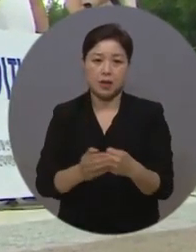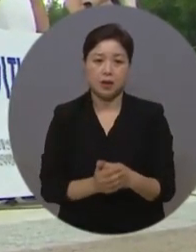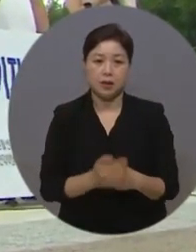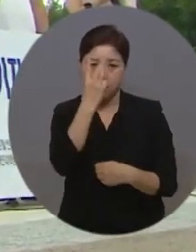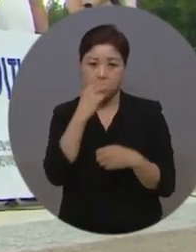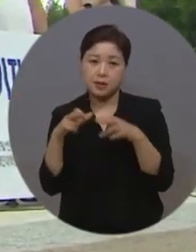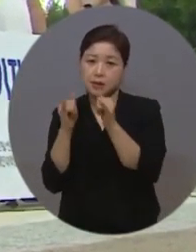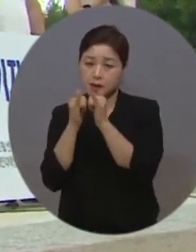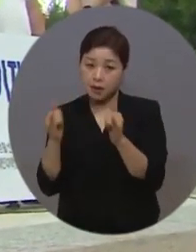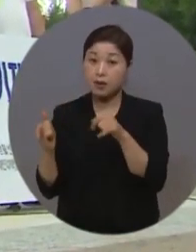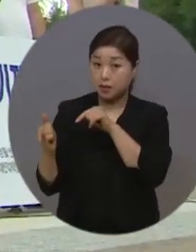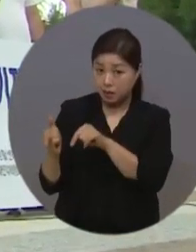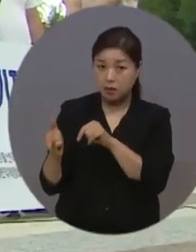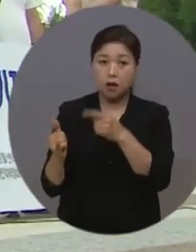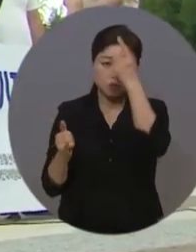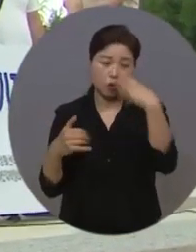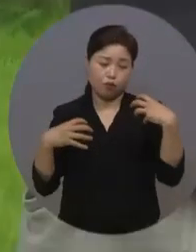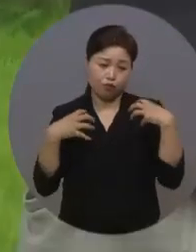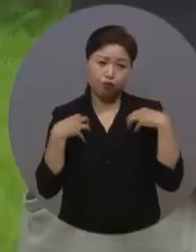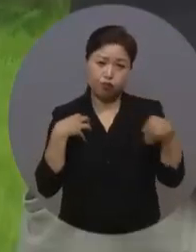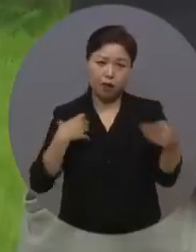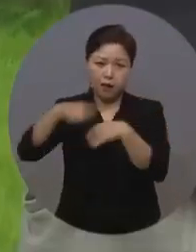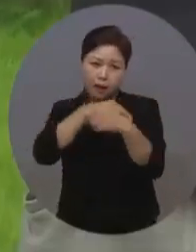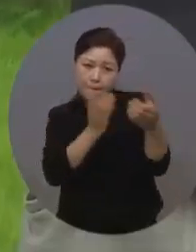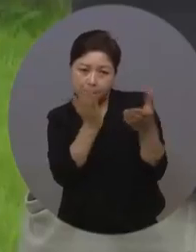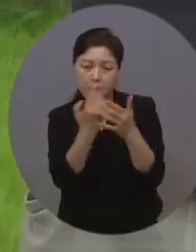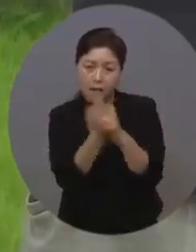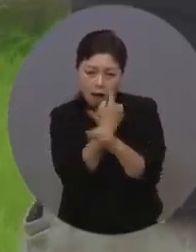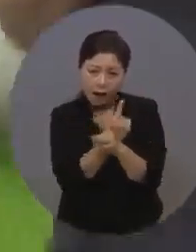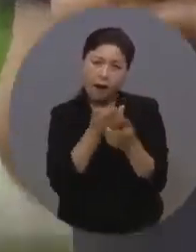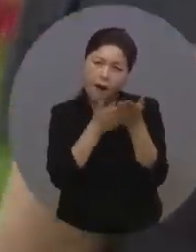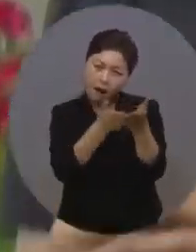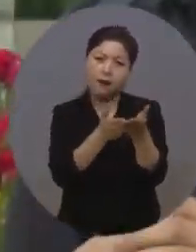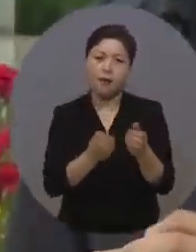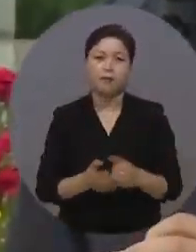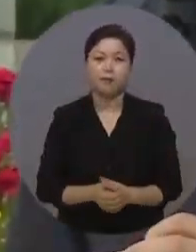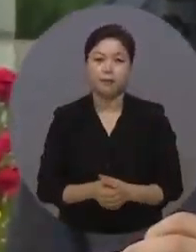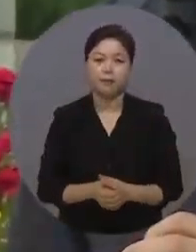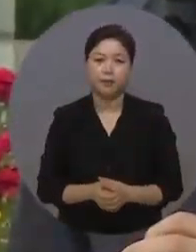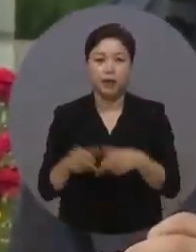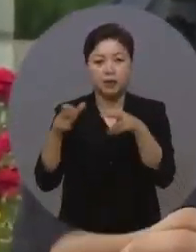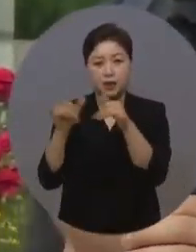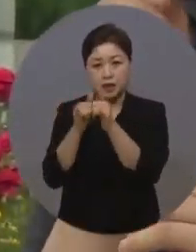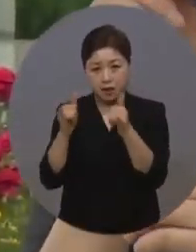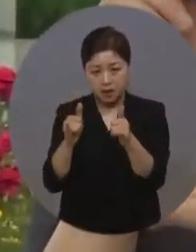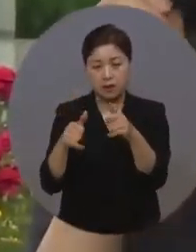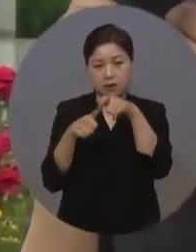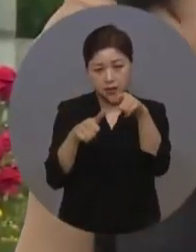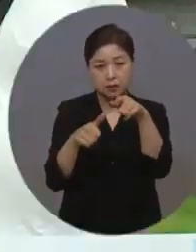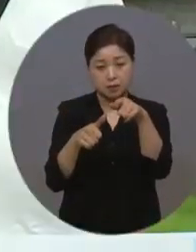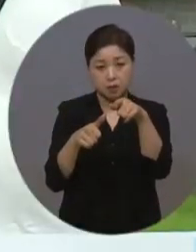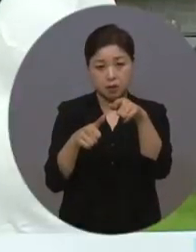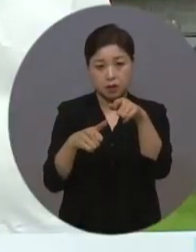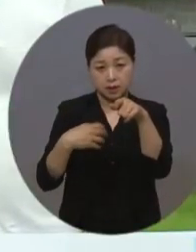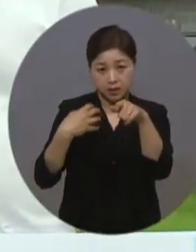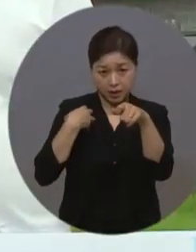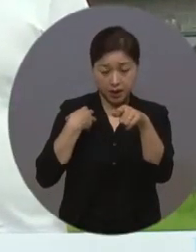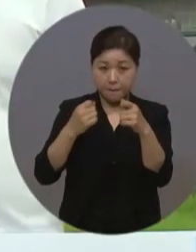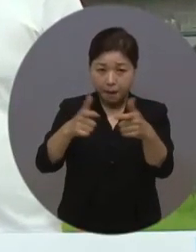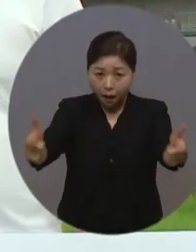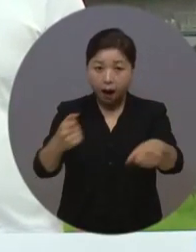상사들은 정부의 실질적인 개선을 요청하고 왔습니다 이를 통해 장애인 의무고용 을 확대하고 나아가